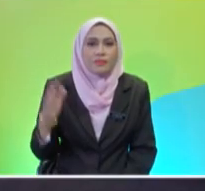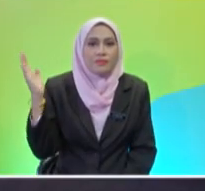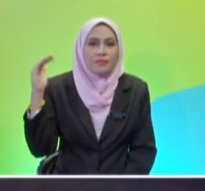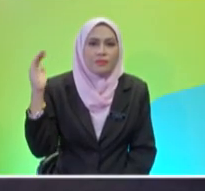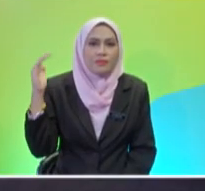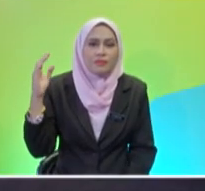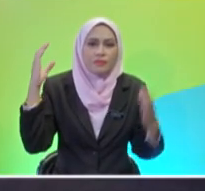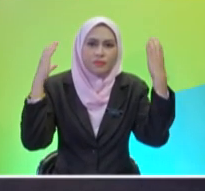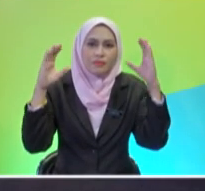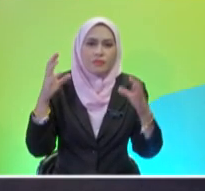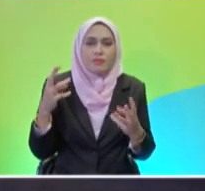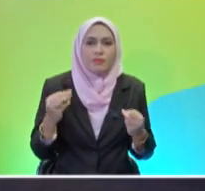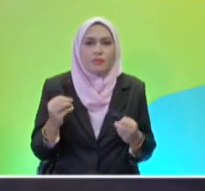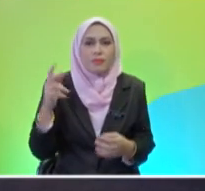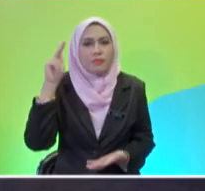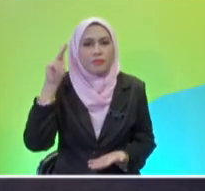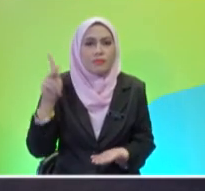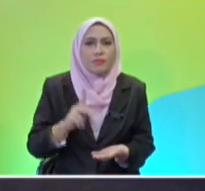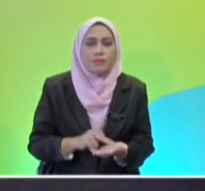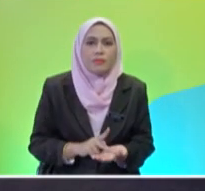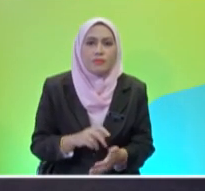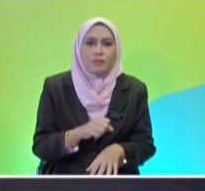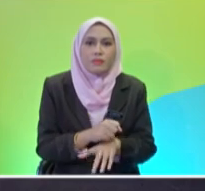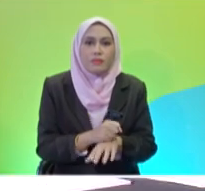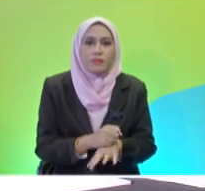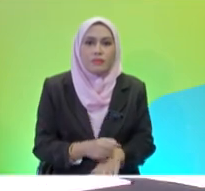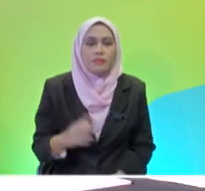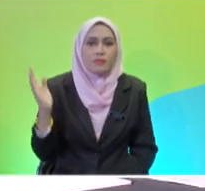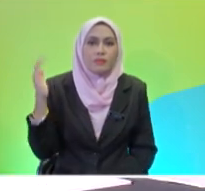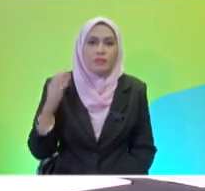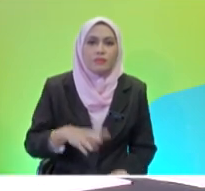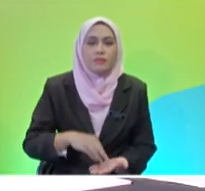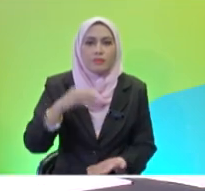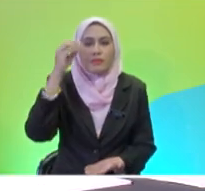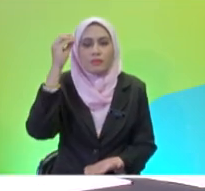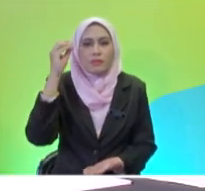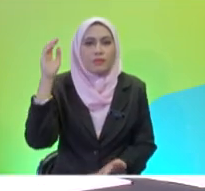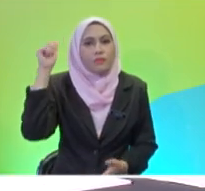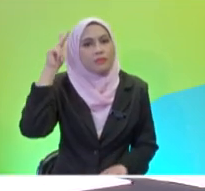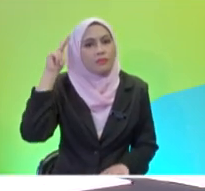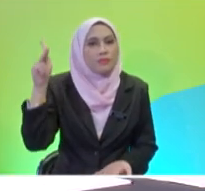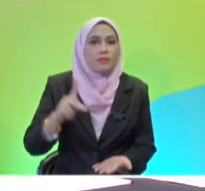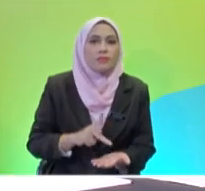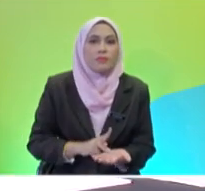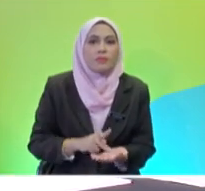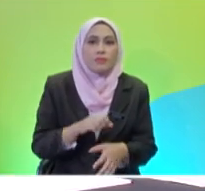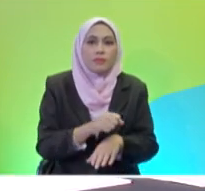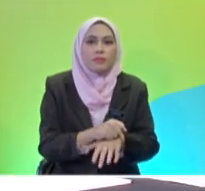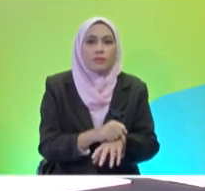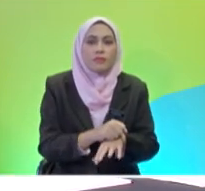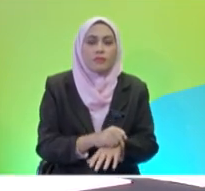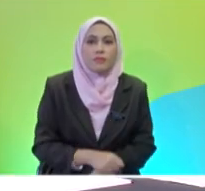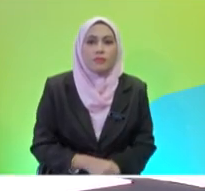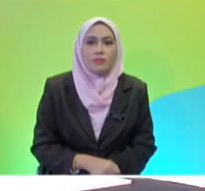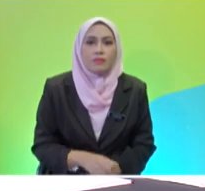cikgu nak kenal serangga ni. Alright, jom kita belajar mengenal serangga. Okey,